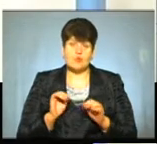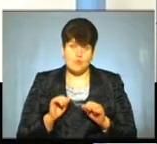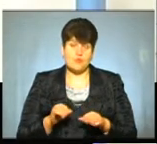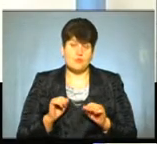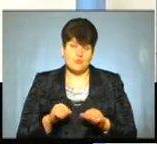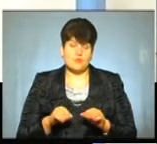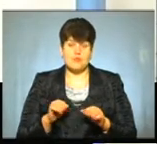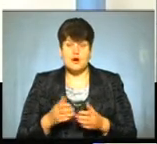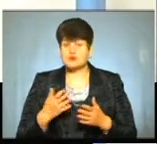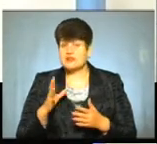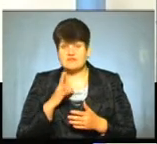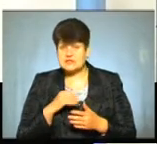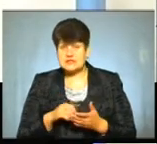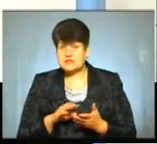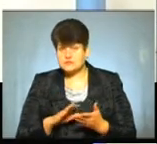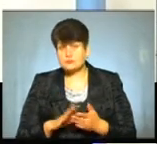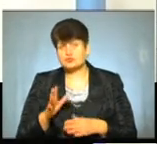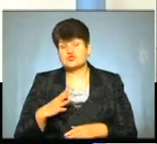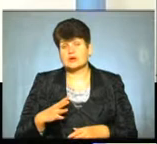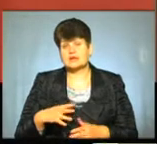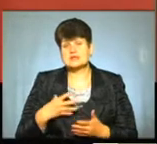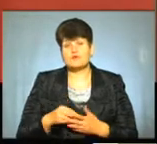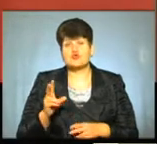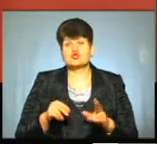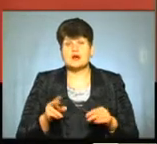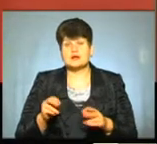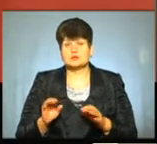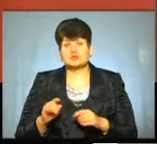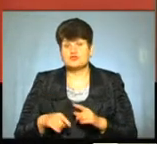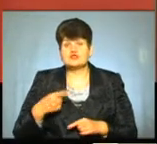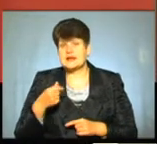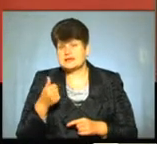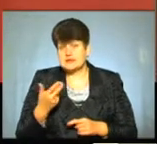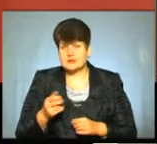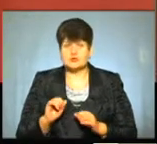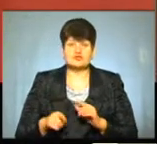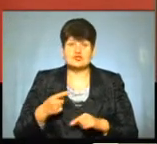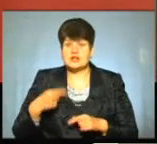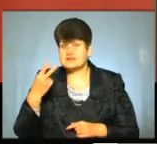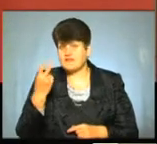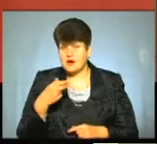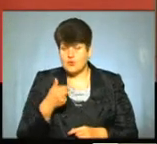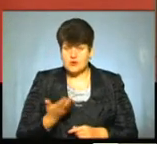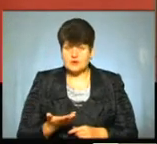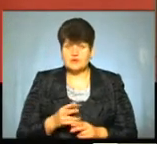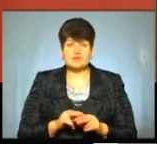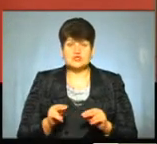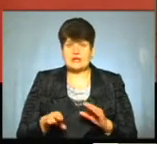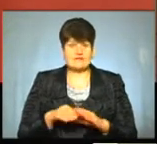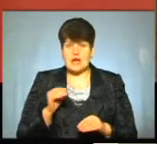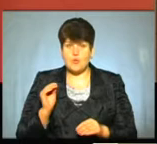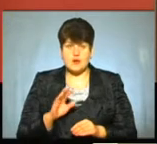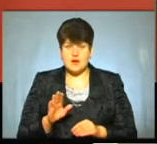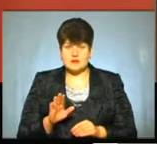зареєструватися, звичайно, що він зареєструється. Якщо не встигне, то тоді він буде чекати свого шансу, можливо, через рік, можливо, через 2 роки. Тобто вчителів